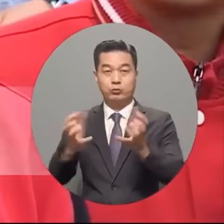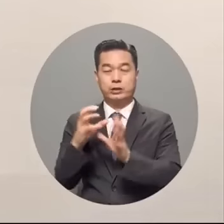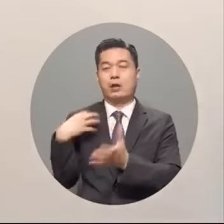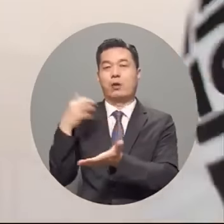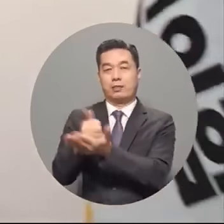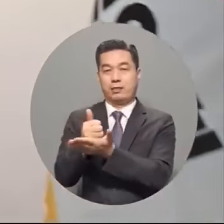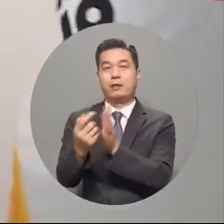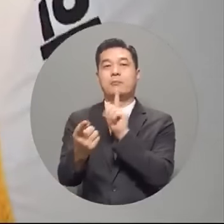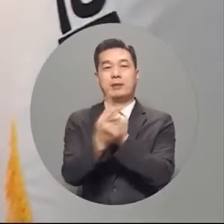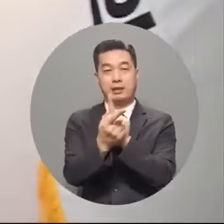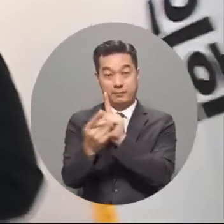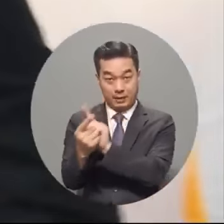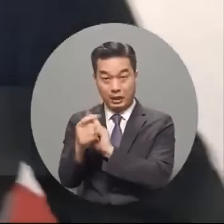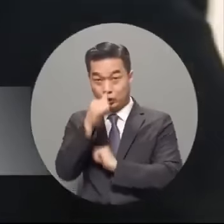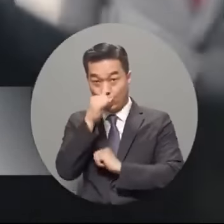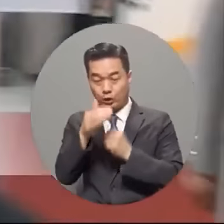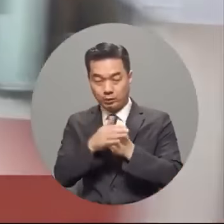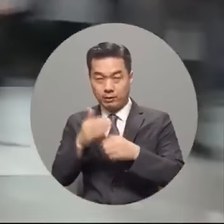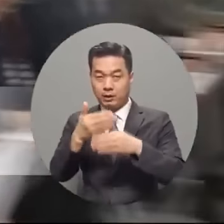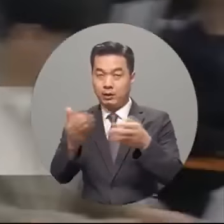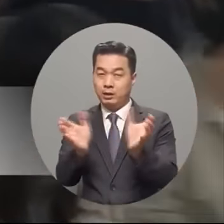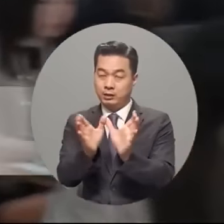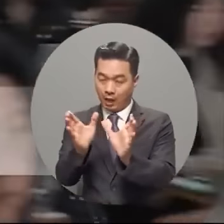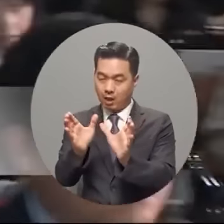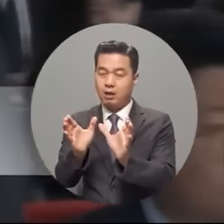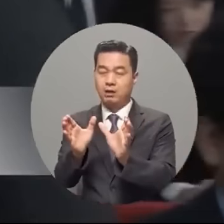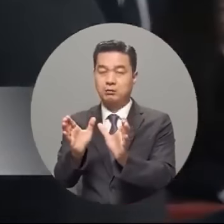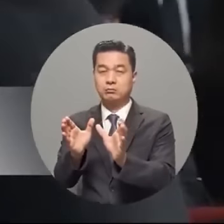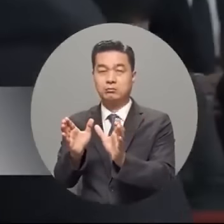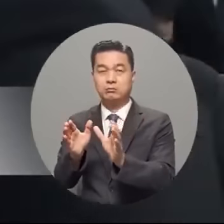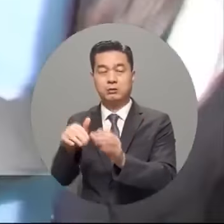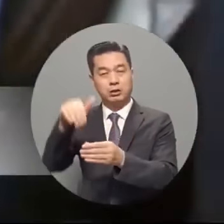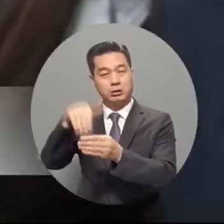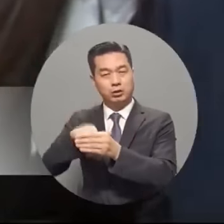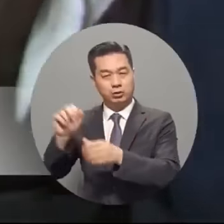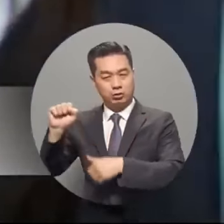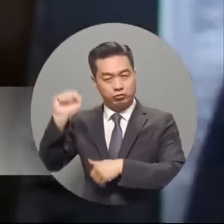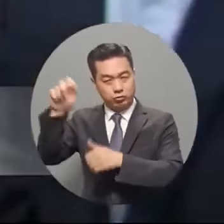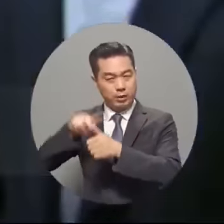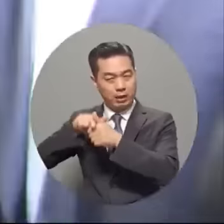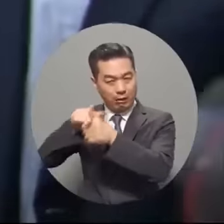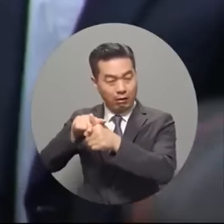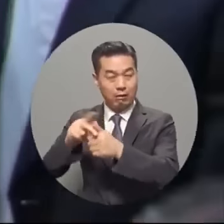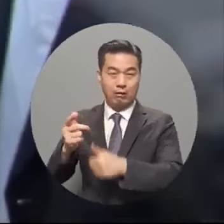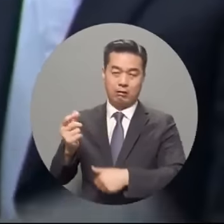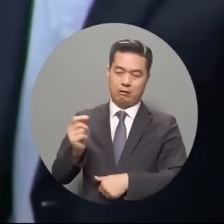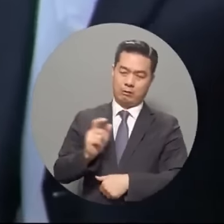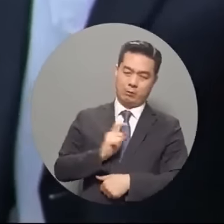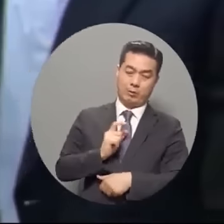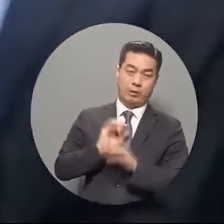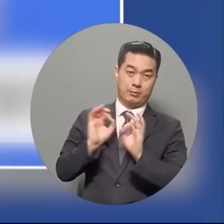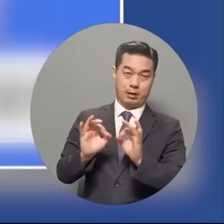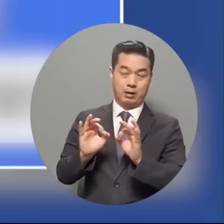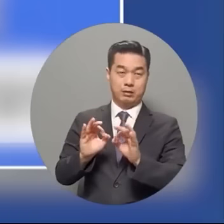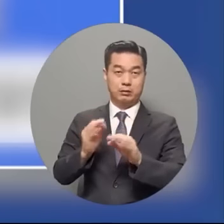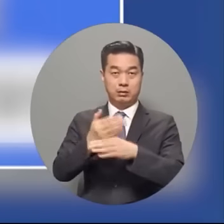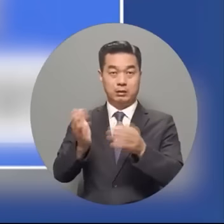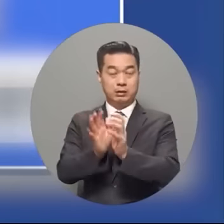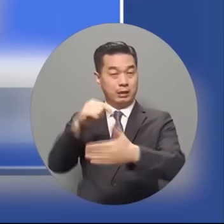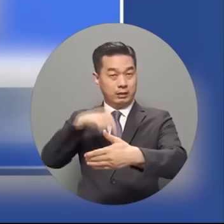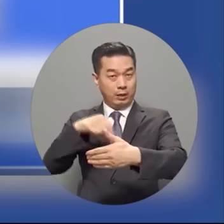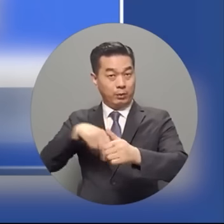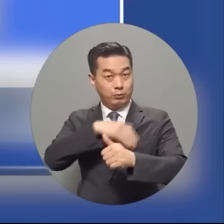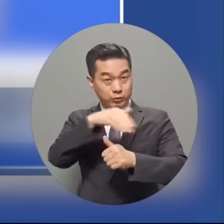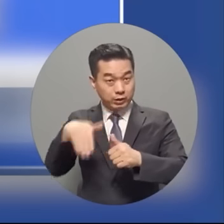공개되면서 당권 선거에 나설 거라는 전망도 커졌습니다 당 내부 기류도 달라졌습니다